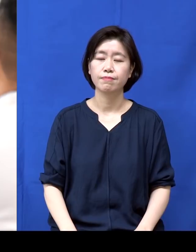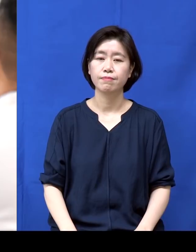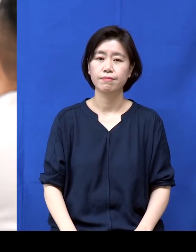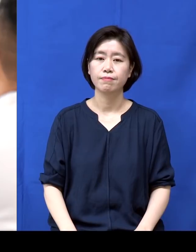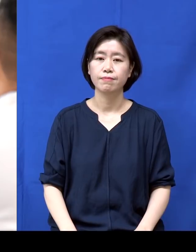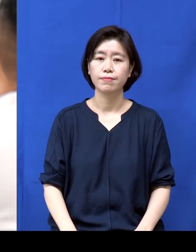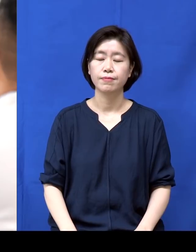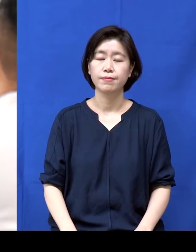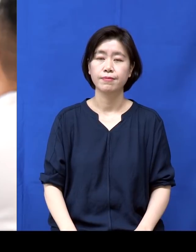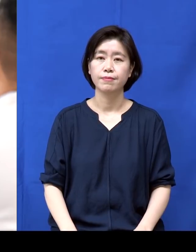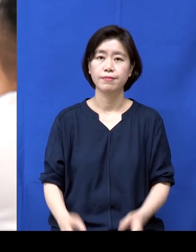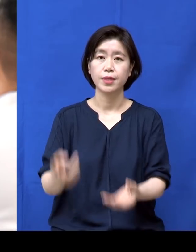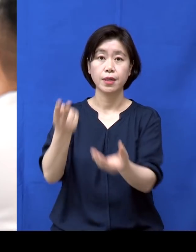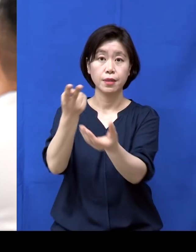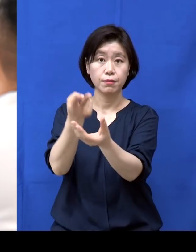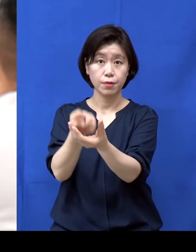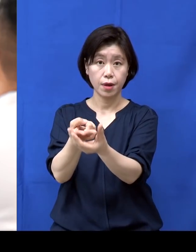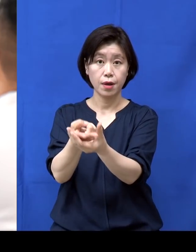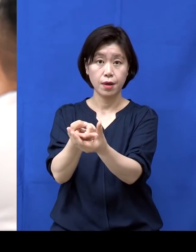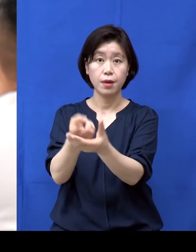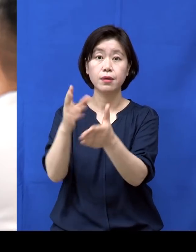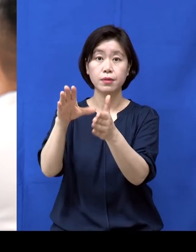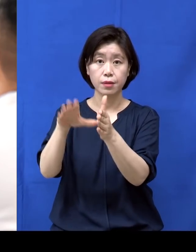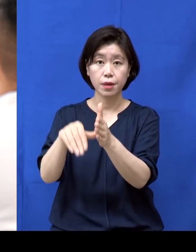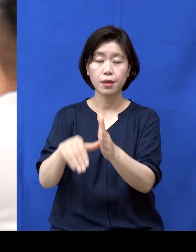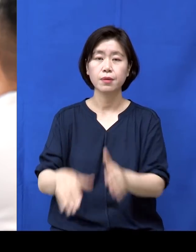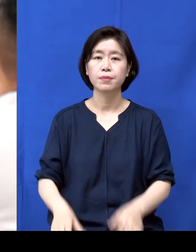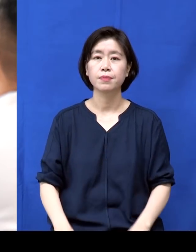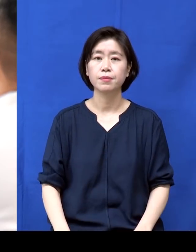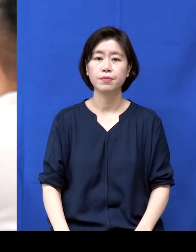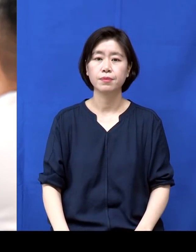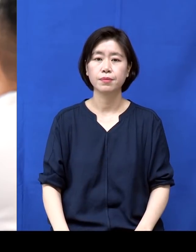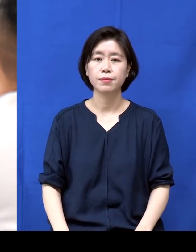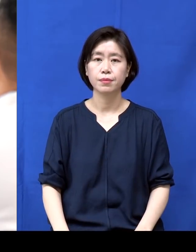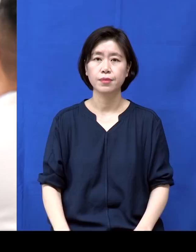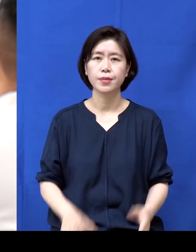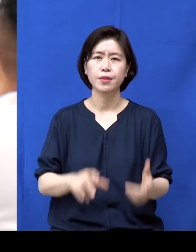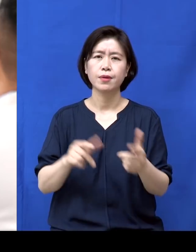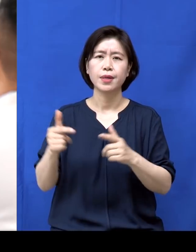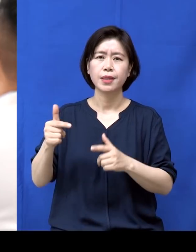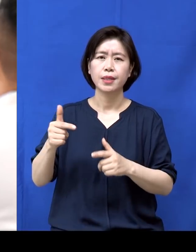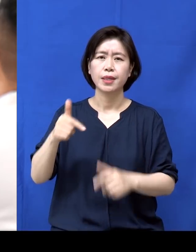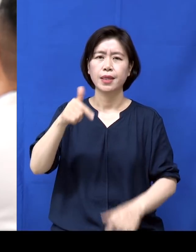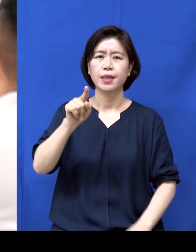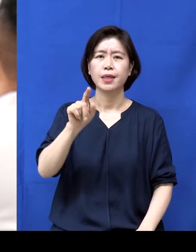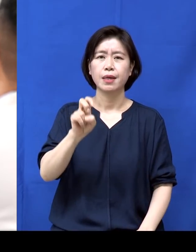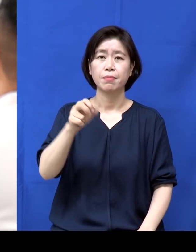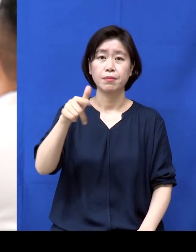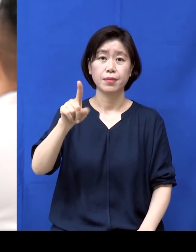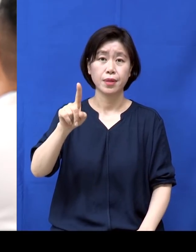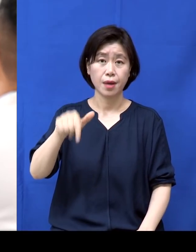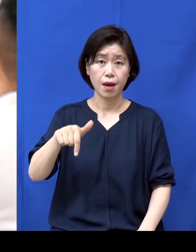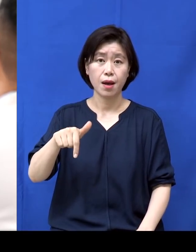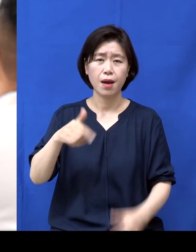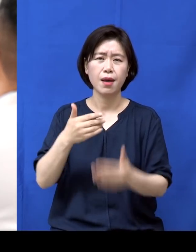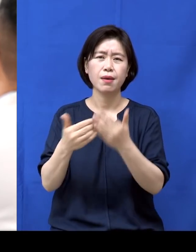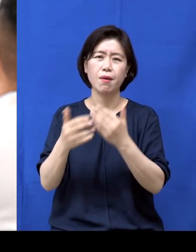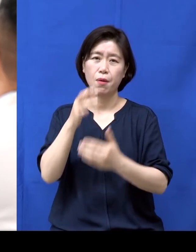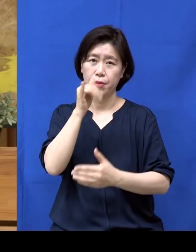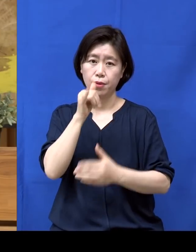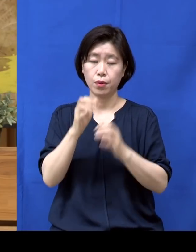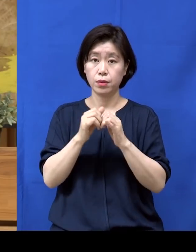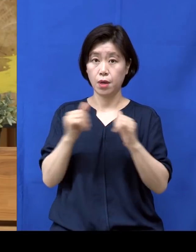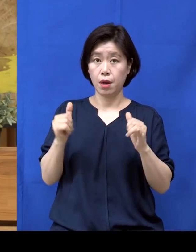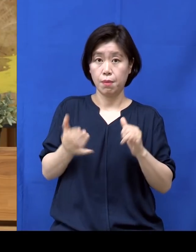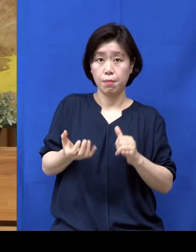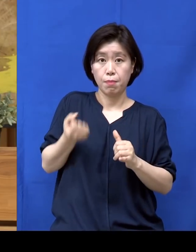그 입관을 하게 되면 여러 가지 경험과 감각을 경험하게 되거든요. 사람에게 오감이 있다고